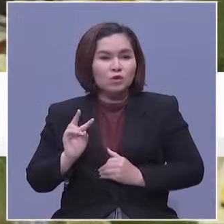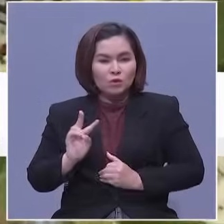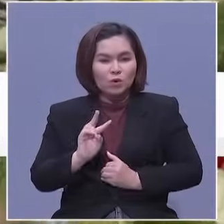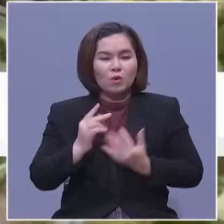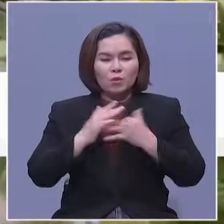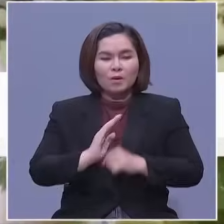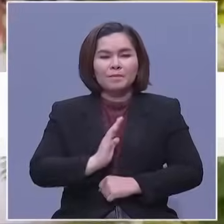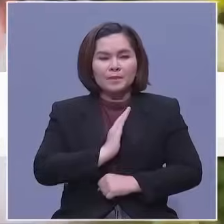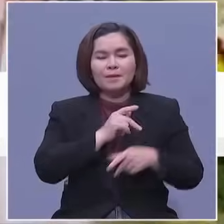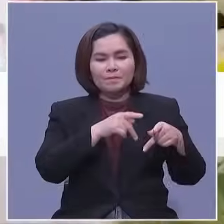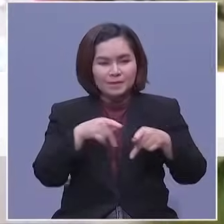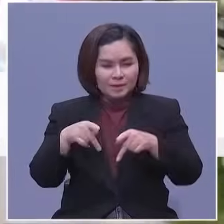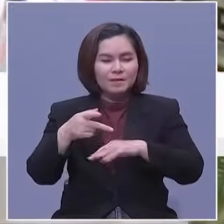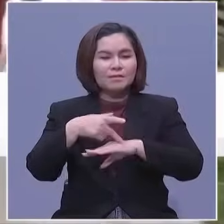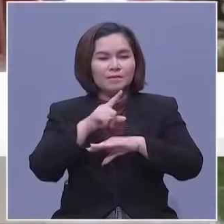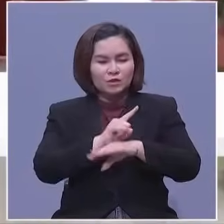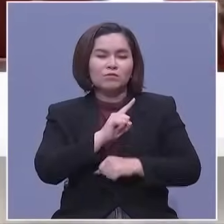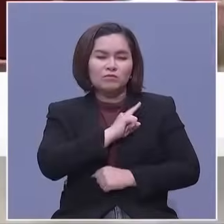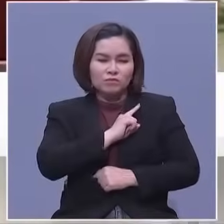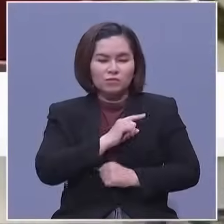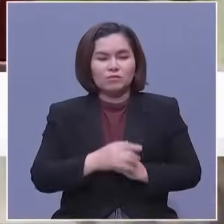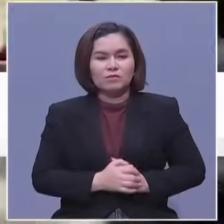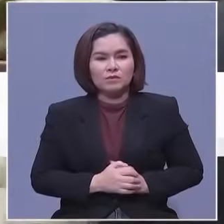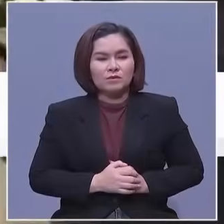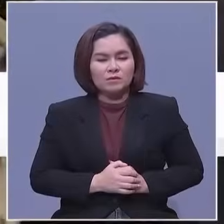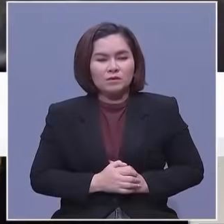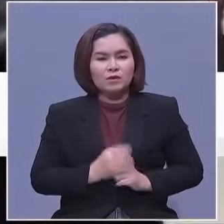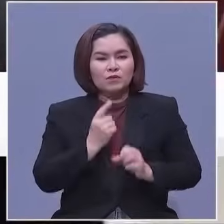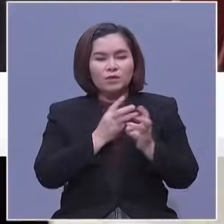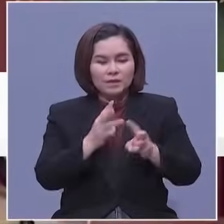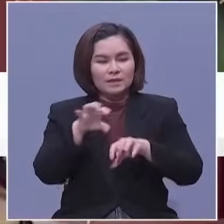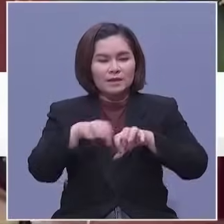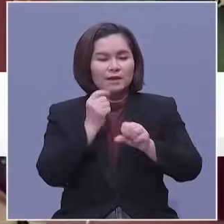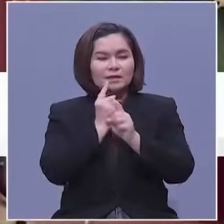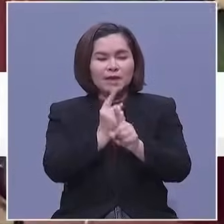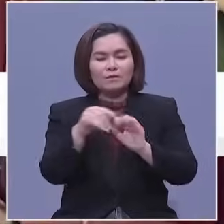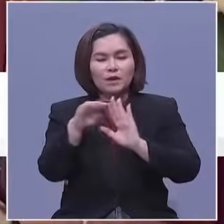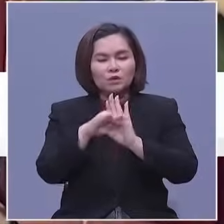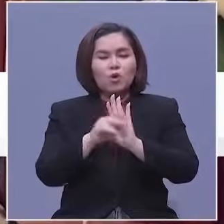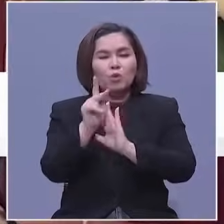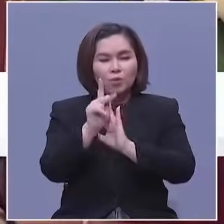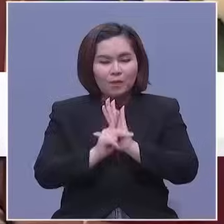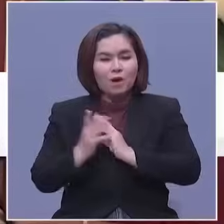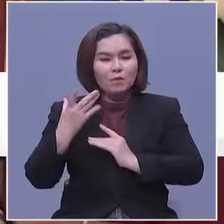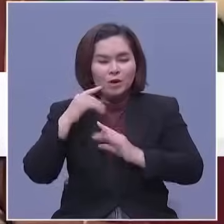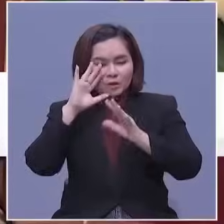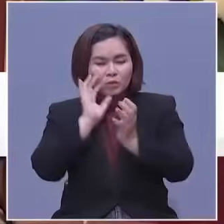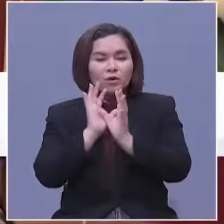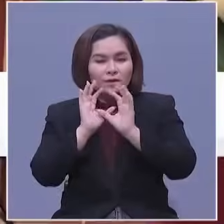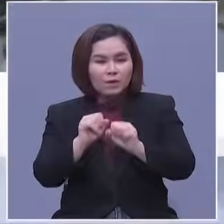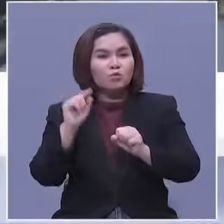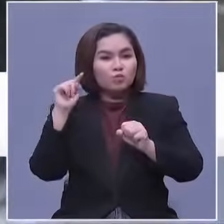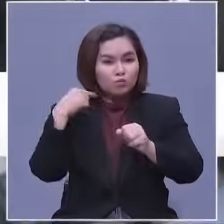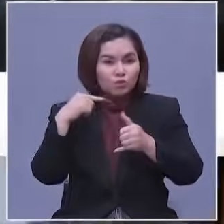ธีด้วยค่ะส่วนความคืบหน้าทางด้านคดีคุณผู้ชมเมื่อวานนี้ทางตำรวจชุดคลี่คลายคดีนะคะได้มีการคุมตัวนางสาวสุธิด